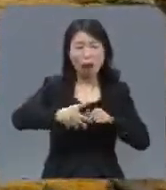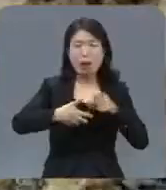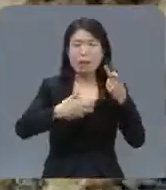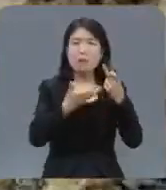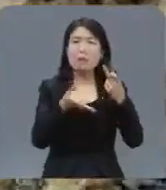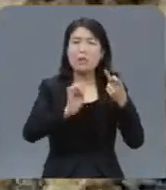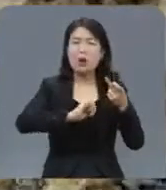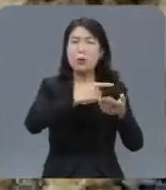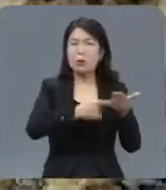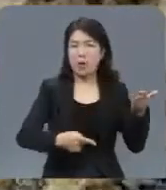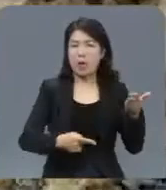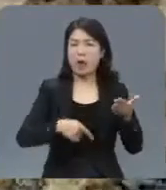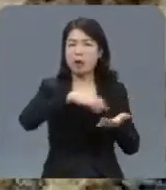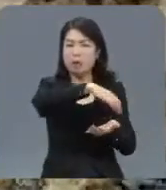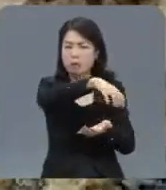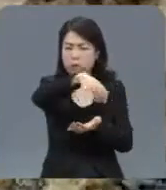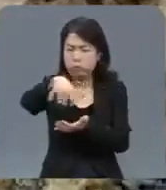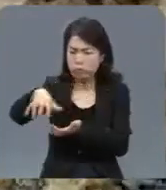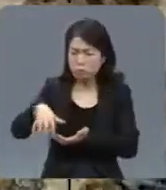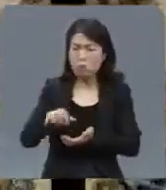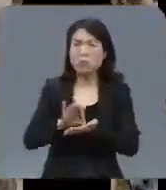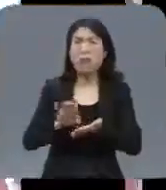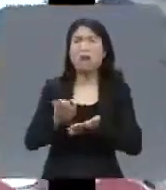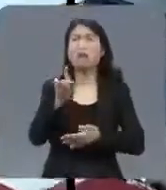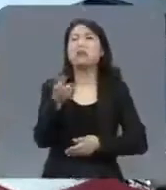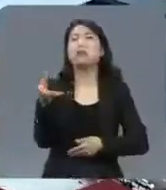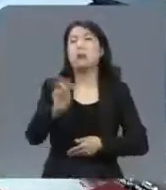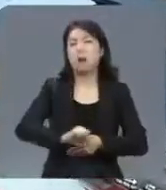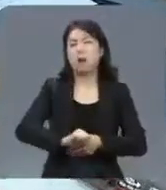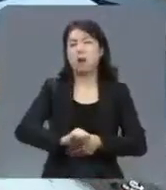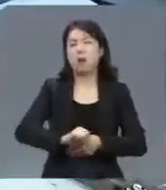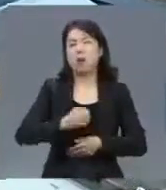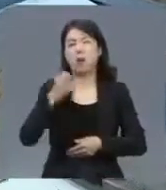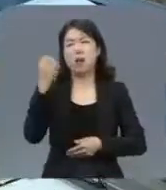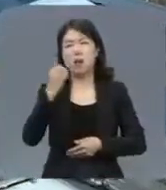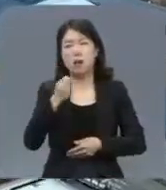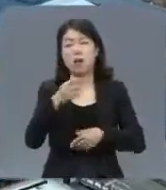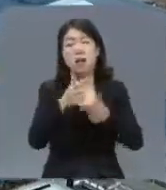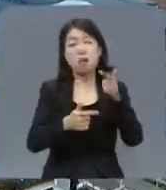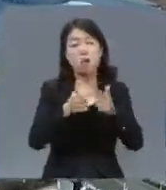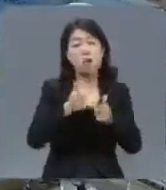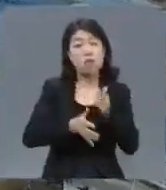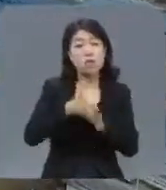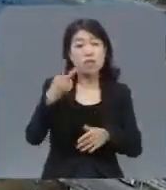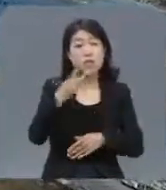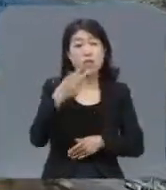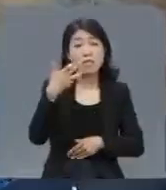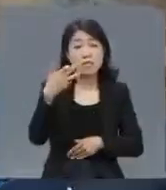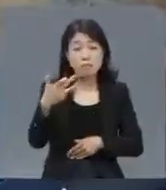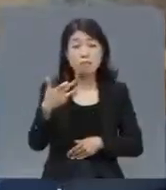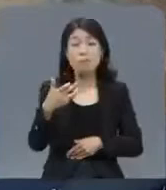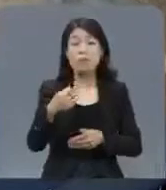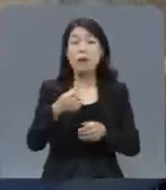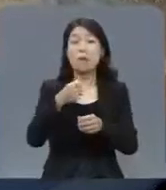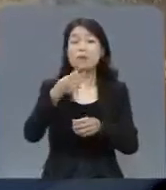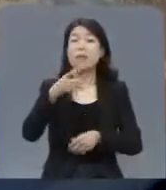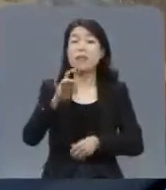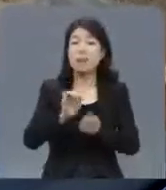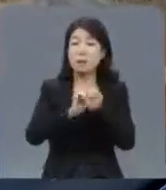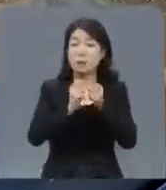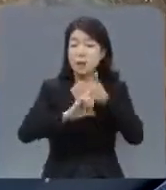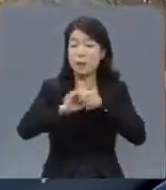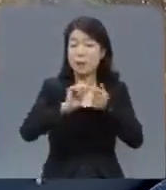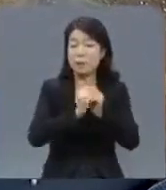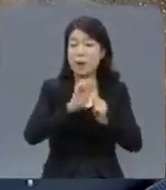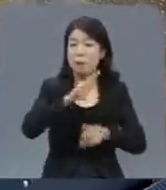입었고 수가 비용도 10억 원이 들었습니다 목포시는 2019년 발행한 궤양 산단 조성 관련 지방 체